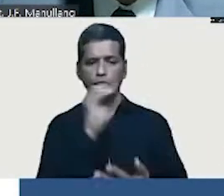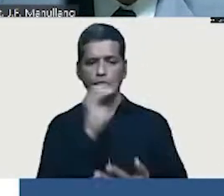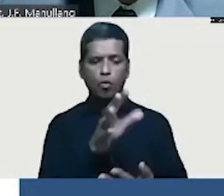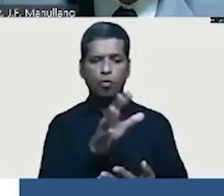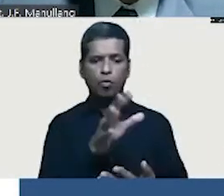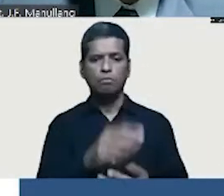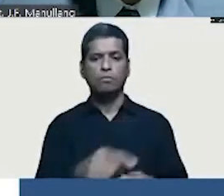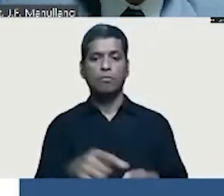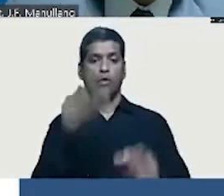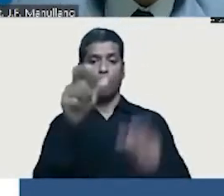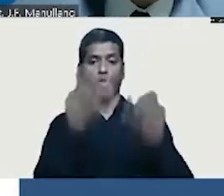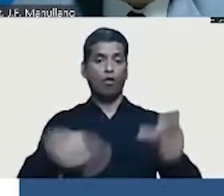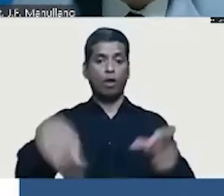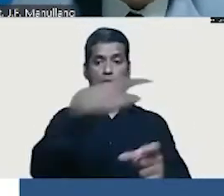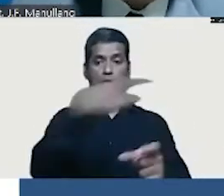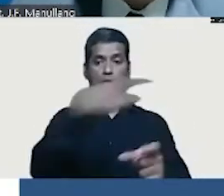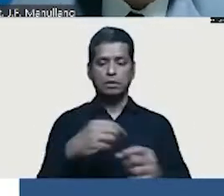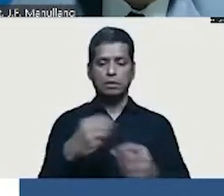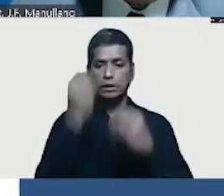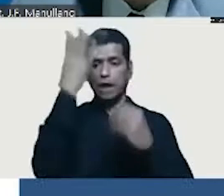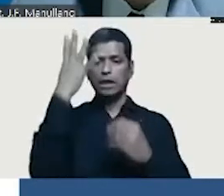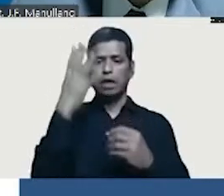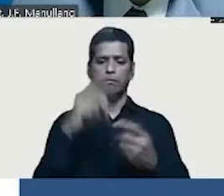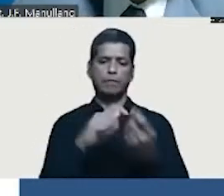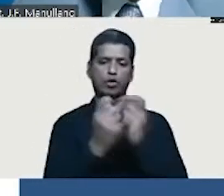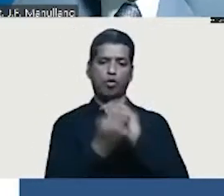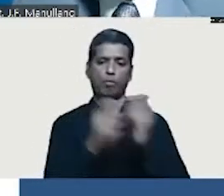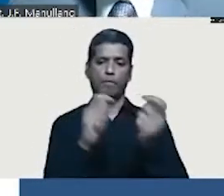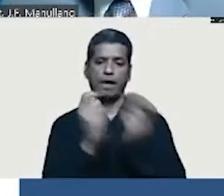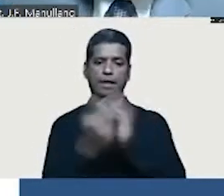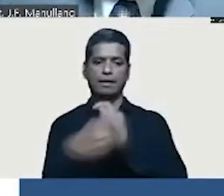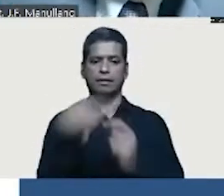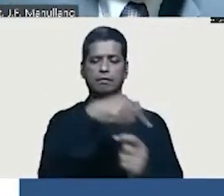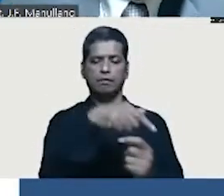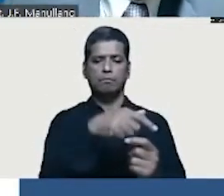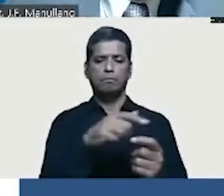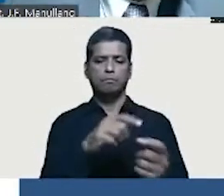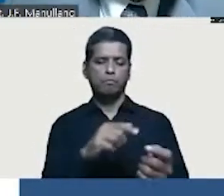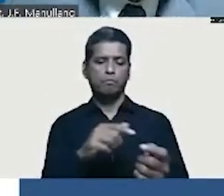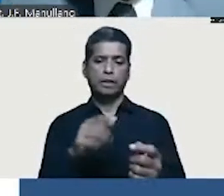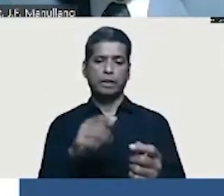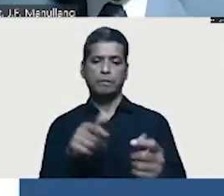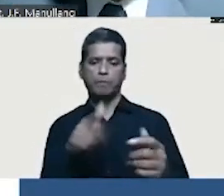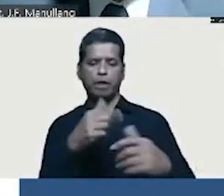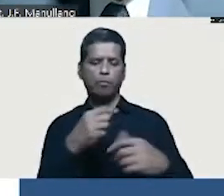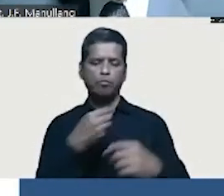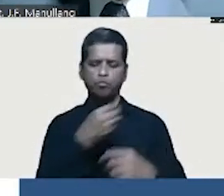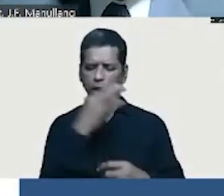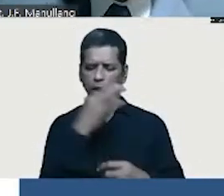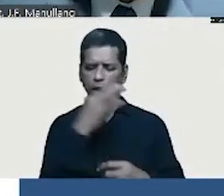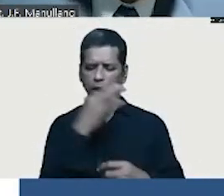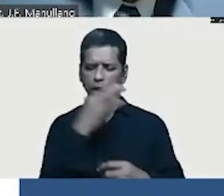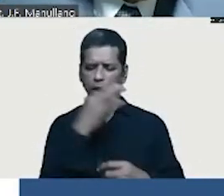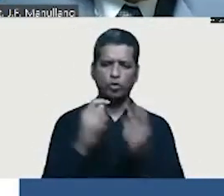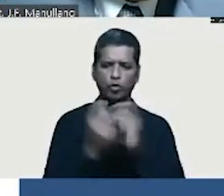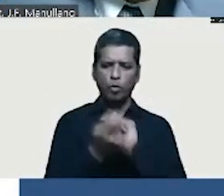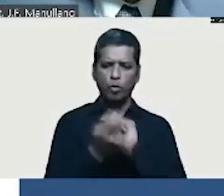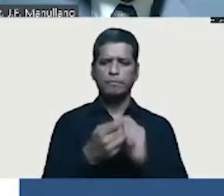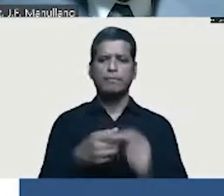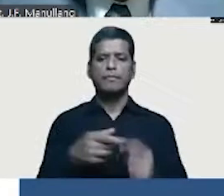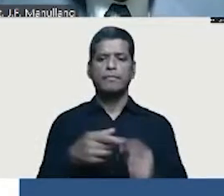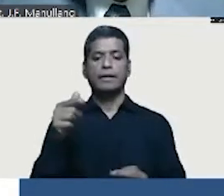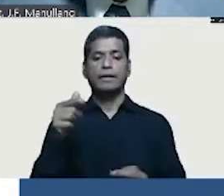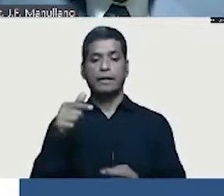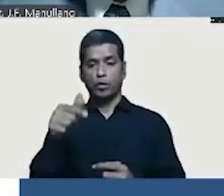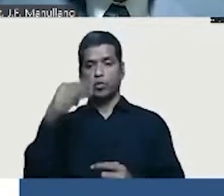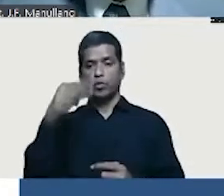terjadi dan mereka itu bukanlah nabi yang diutus oleh Tuhan di dalam masa perjanjian baru